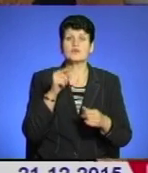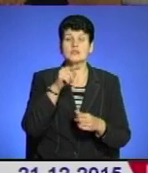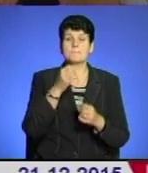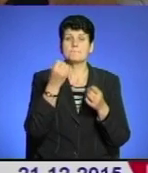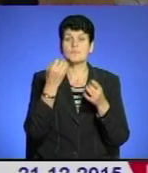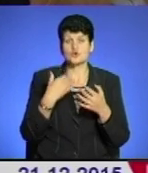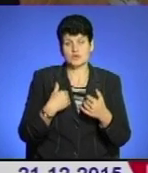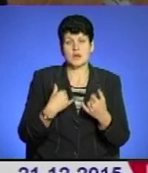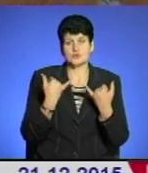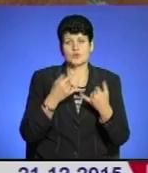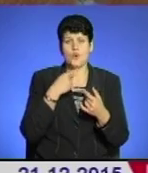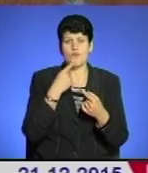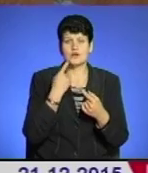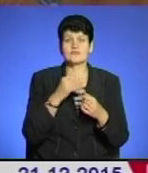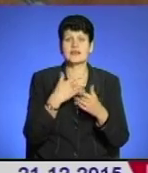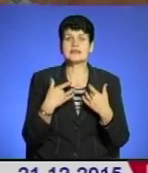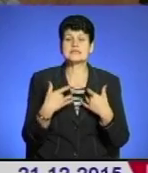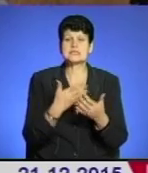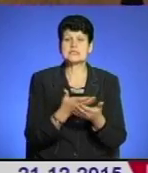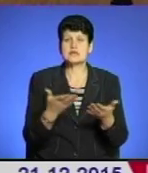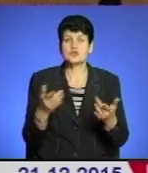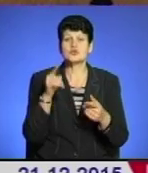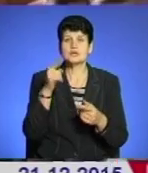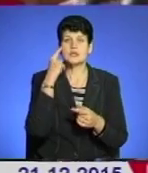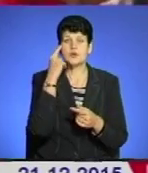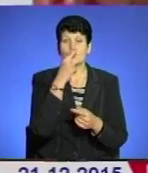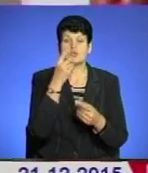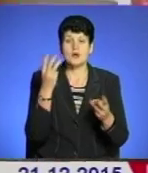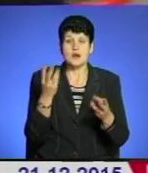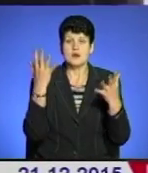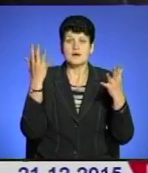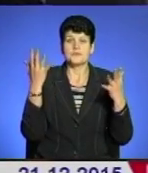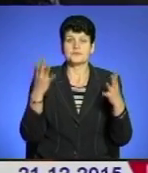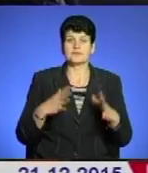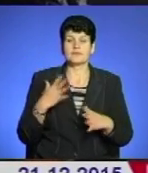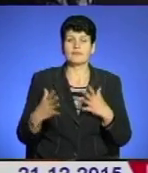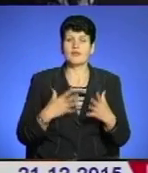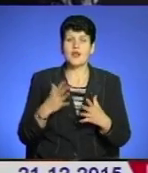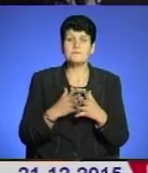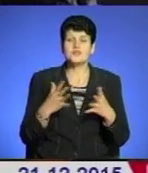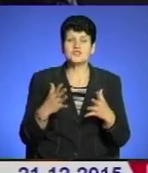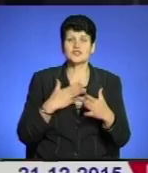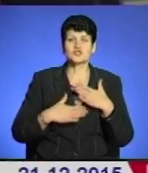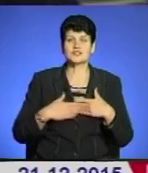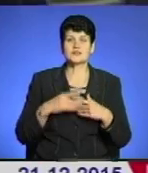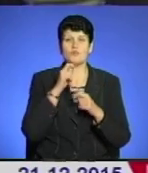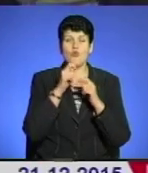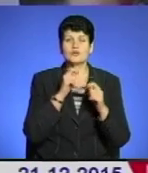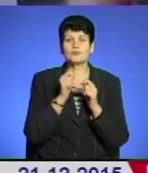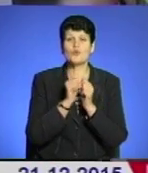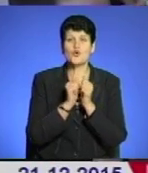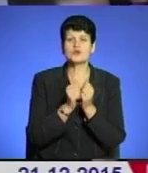от я сьогодні казав на сцені, що просто їхні очі горіли. Та найбільше діти тішилися подарунками, адже